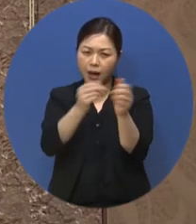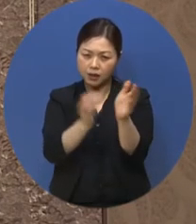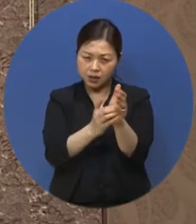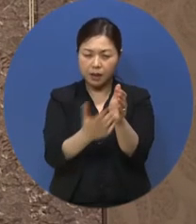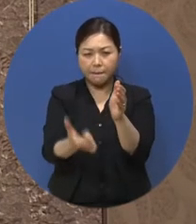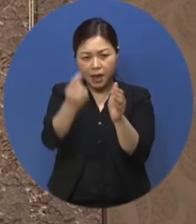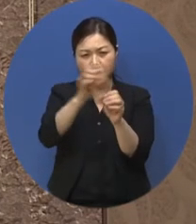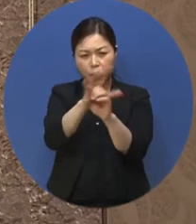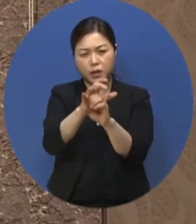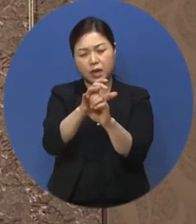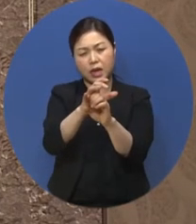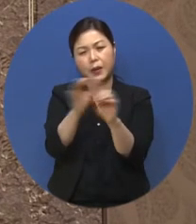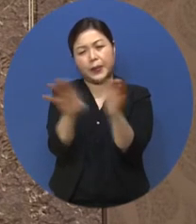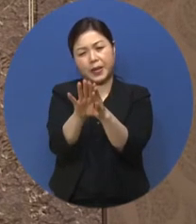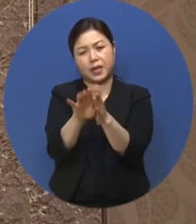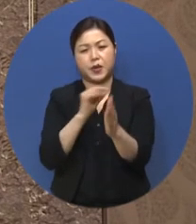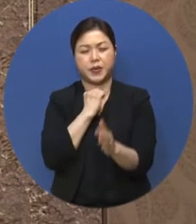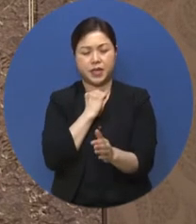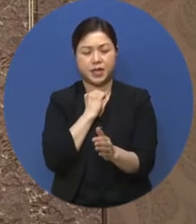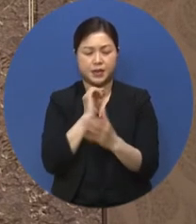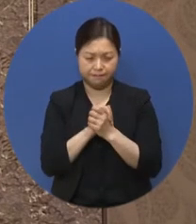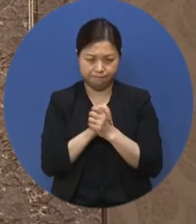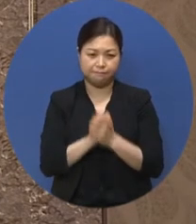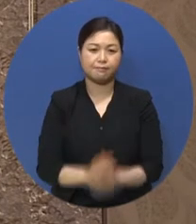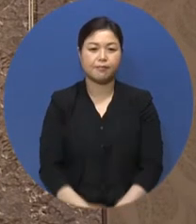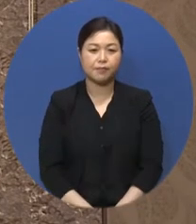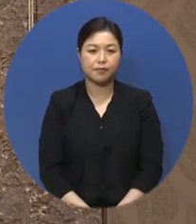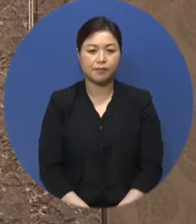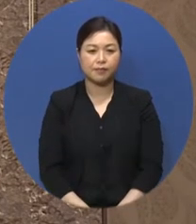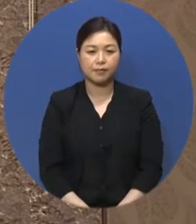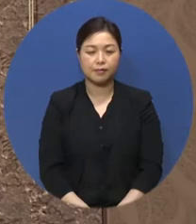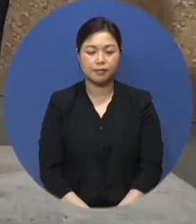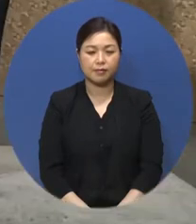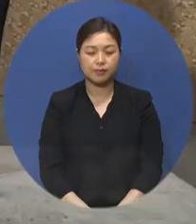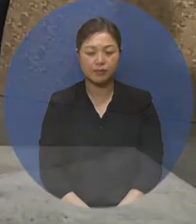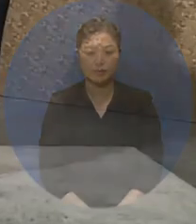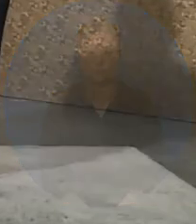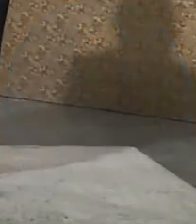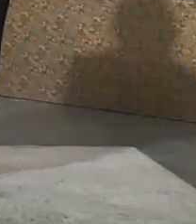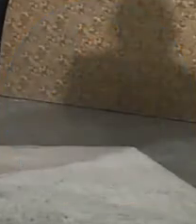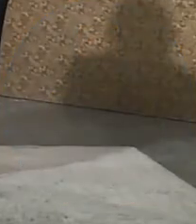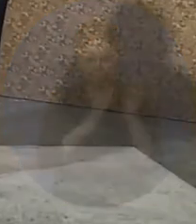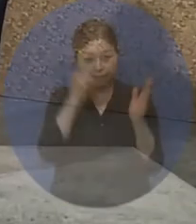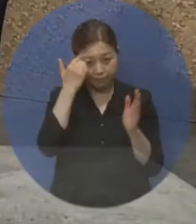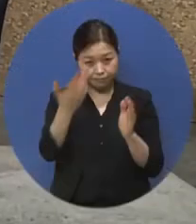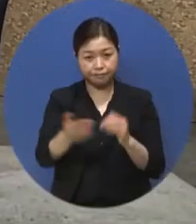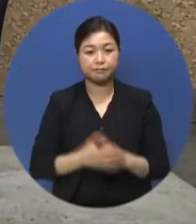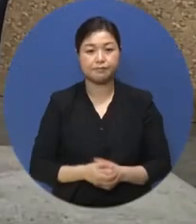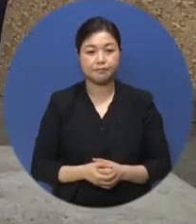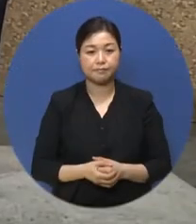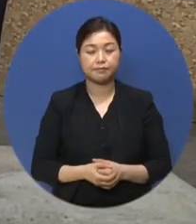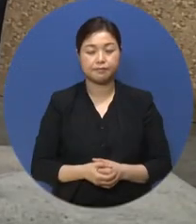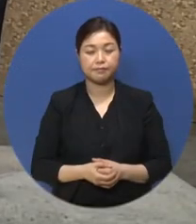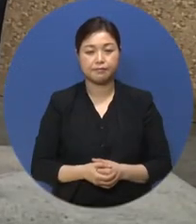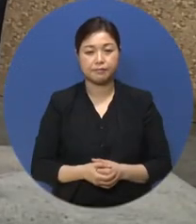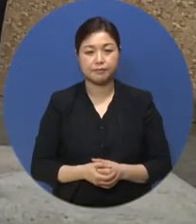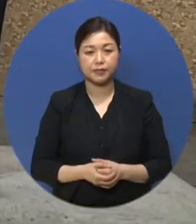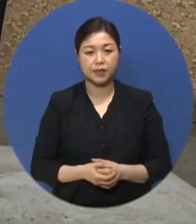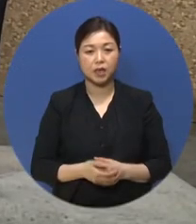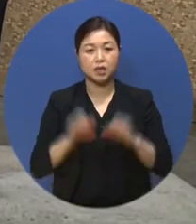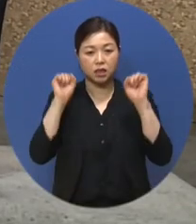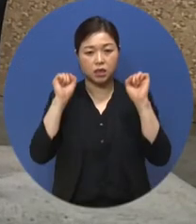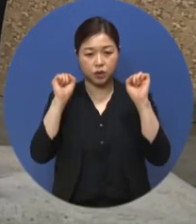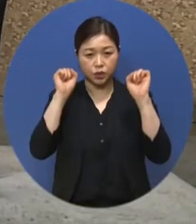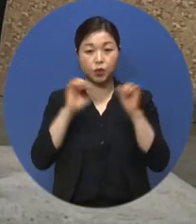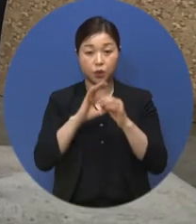종식되기를 네. 기원하고 이렇게 하고 있습니다. 네. 그럼 이제 또 다음 질문으로 네. 한번 넘어가 보도록 하겠습니다.